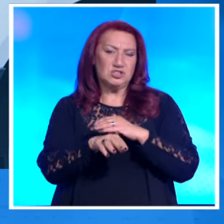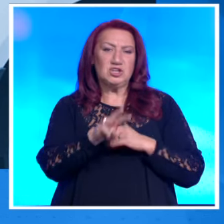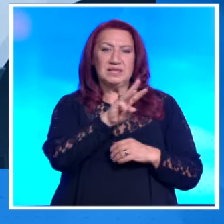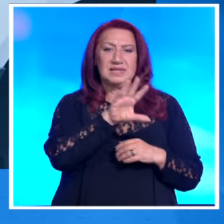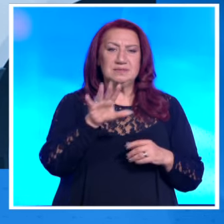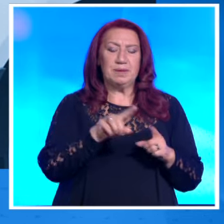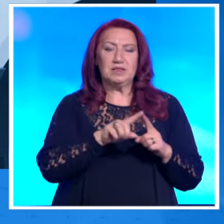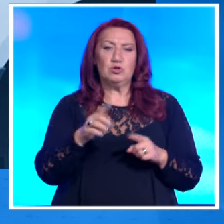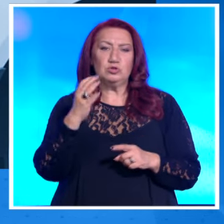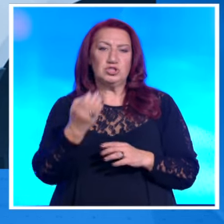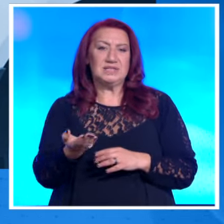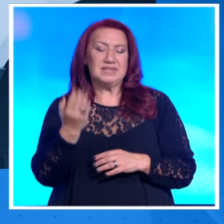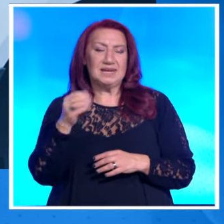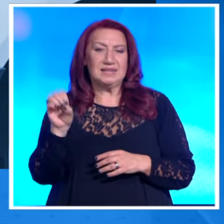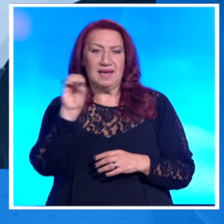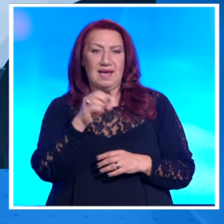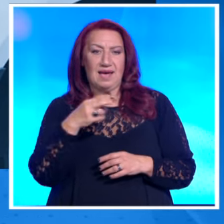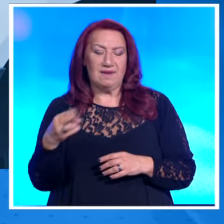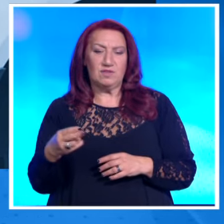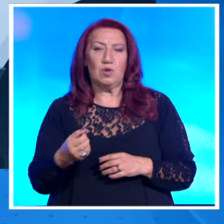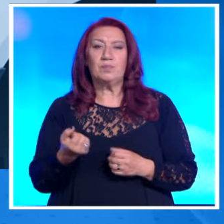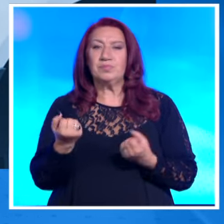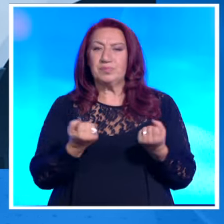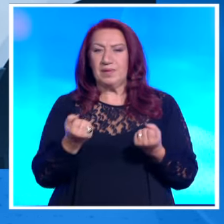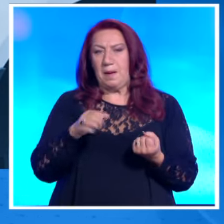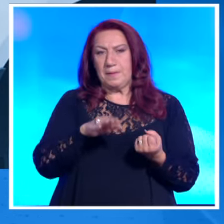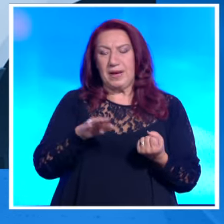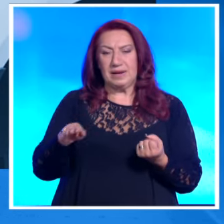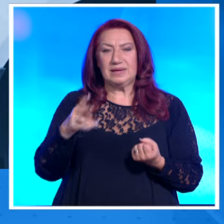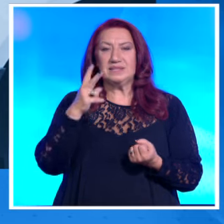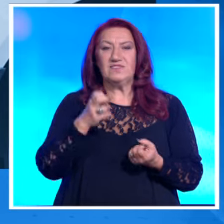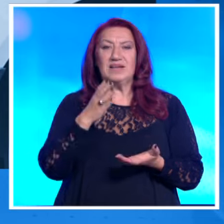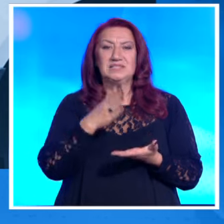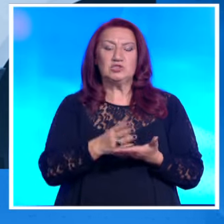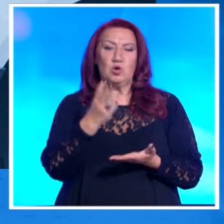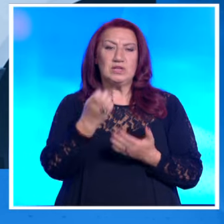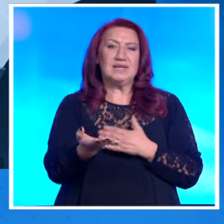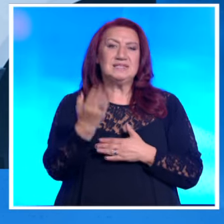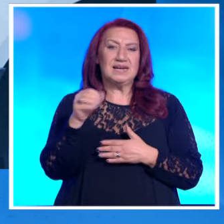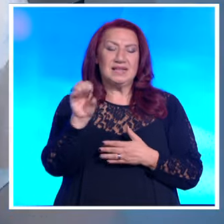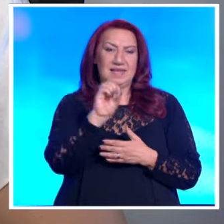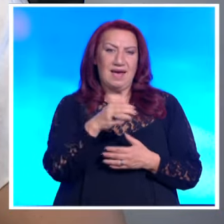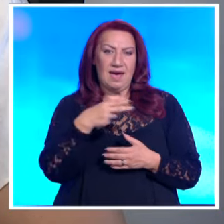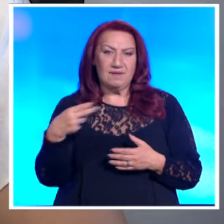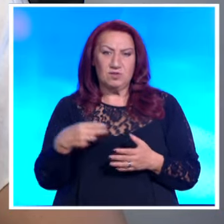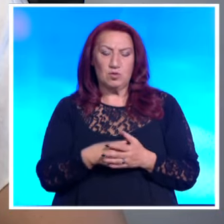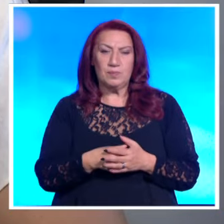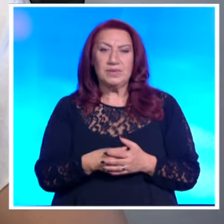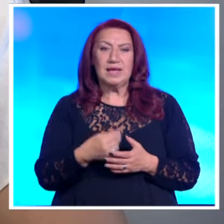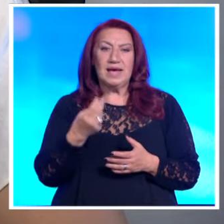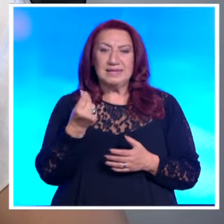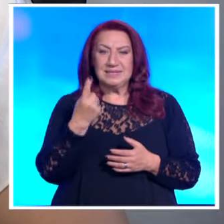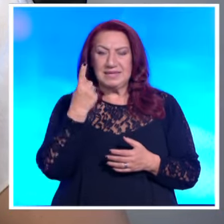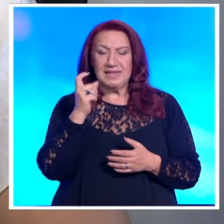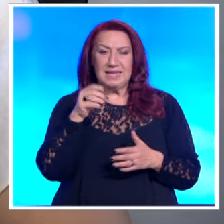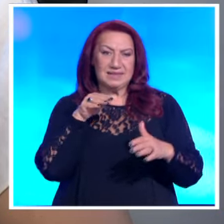и 40 хиляди евро. Паркоместата между 20 и 30 хиляди евро отчитат от компаниите за недвижими имоти. Цената на един